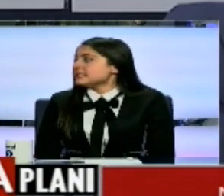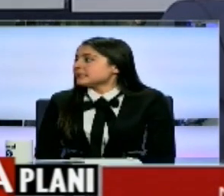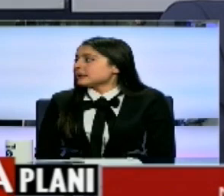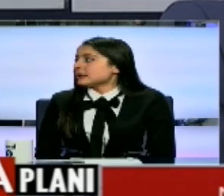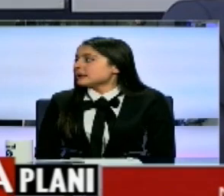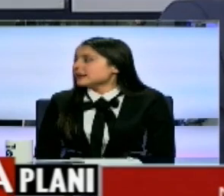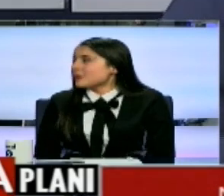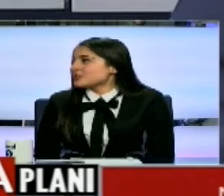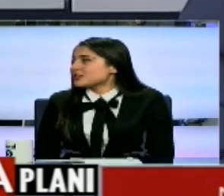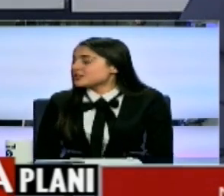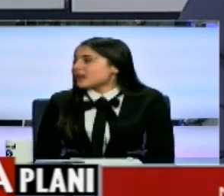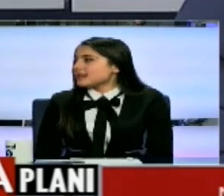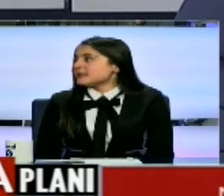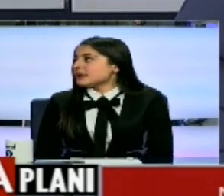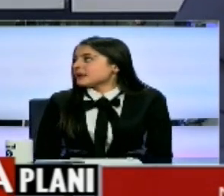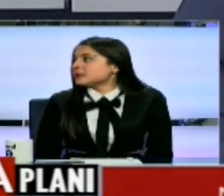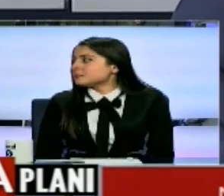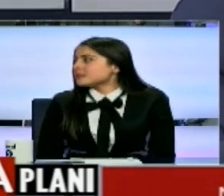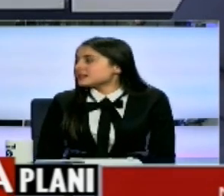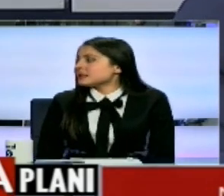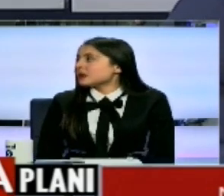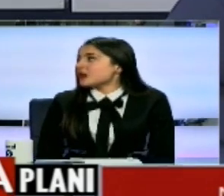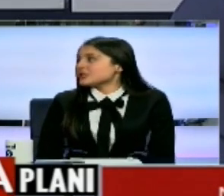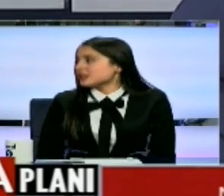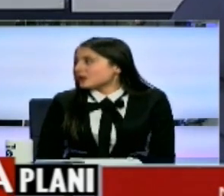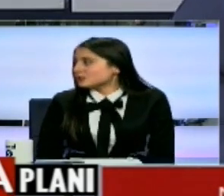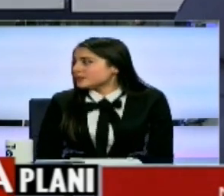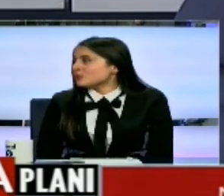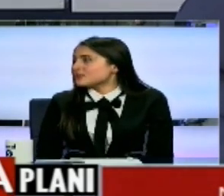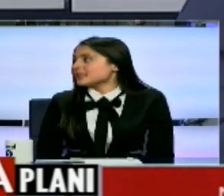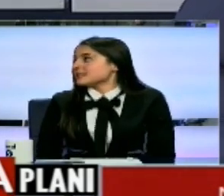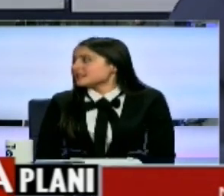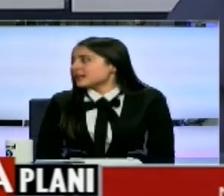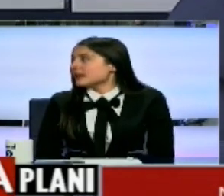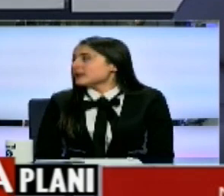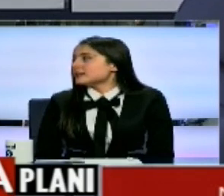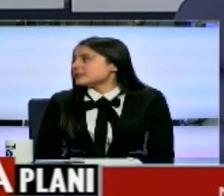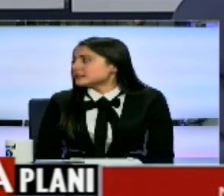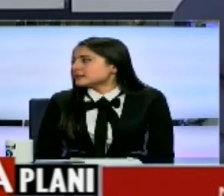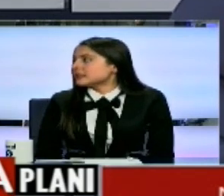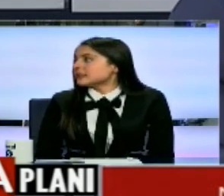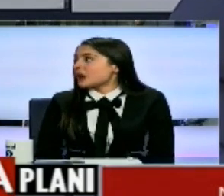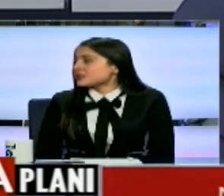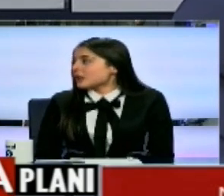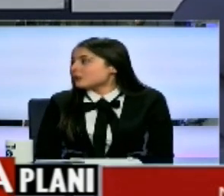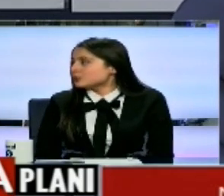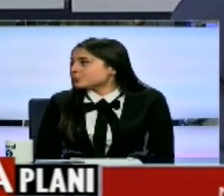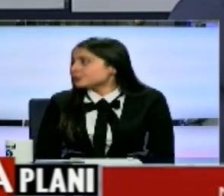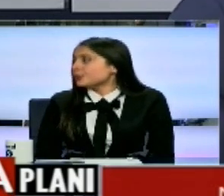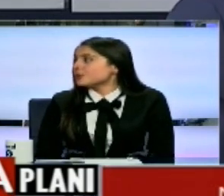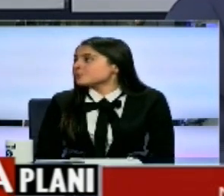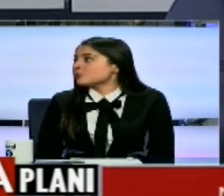Biz ilk başta ticarete adımımızı Aşıklar Grup Anonim Şirketi'yle atıldık. Aşıklar